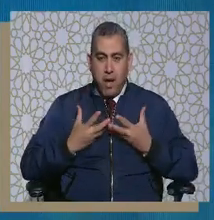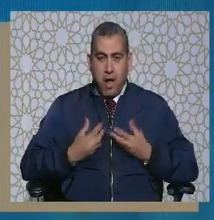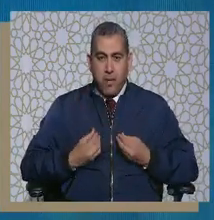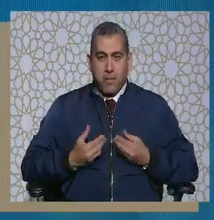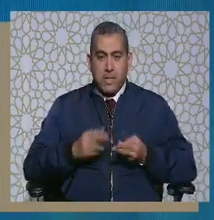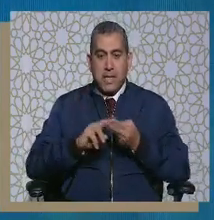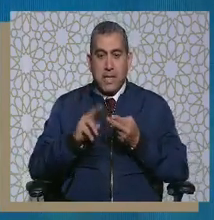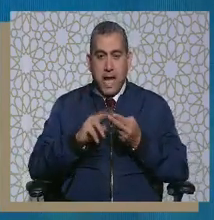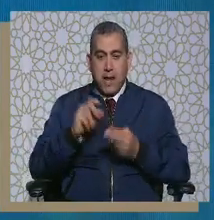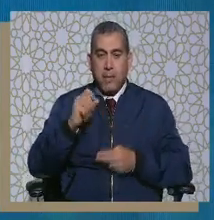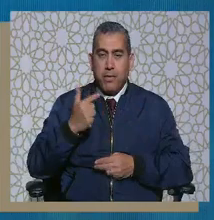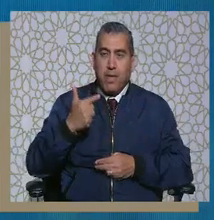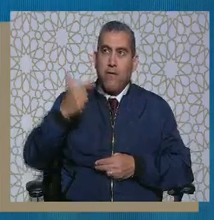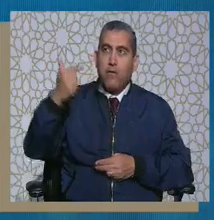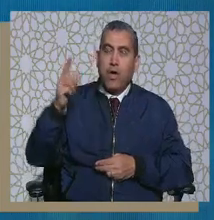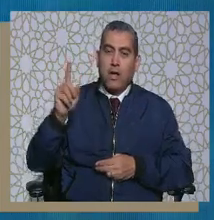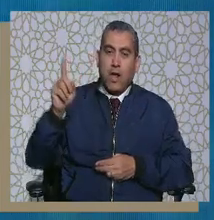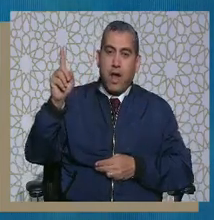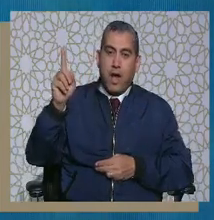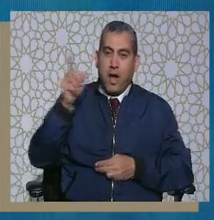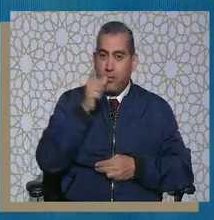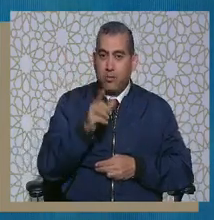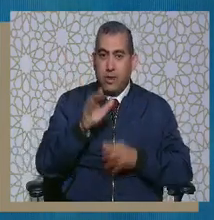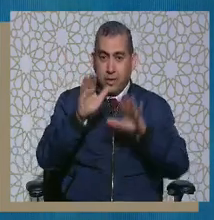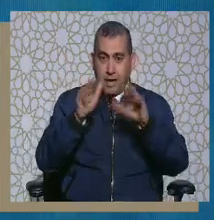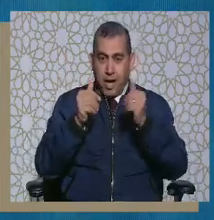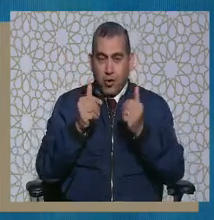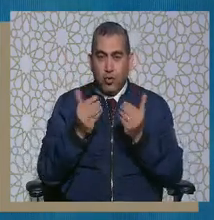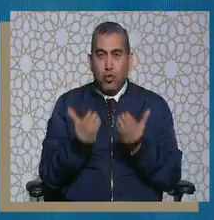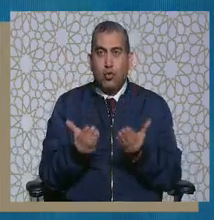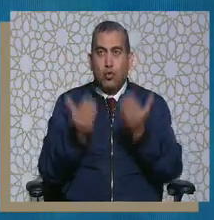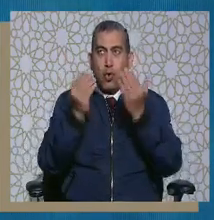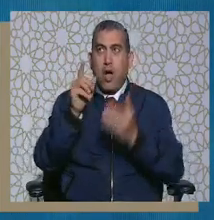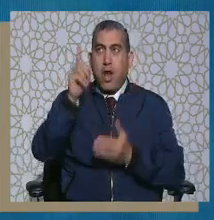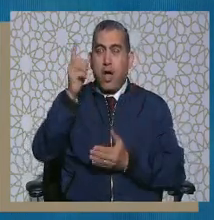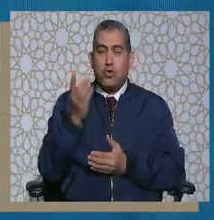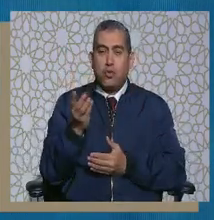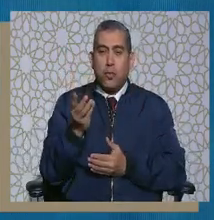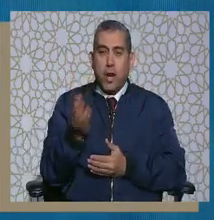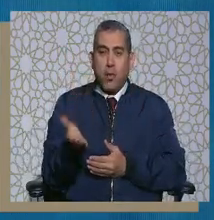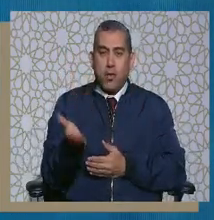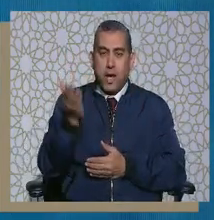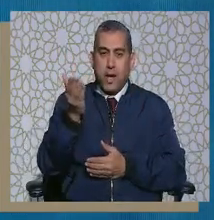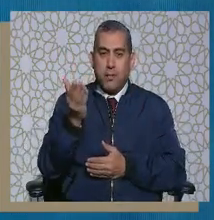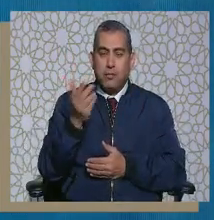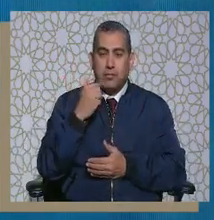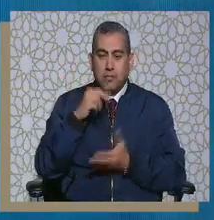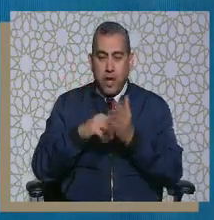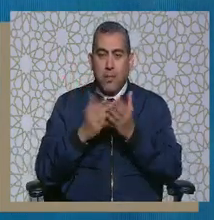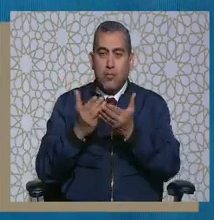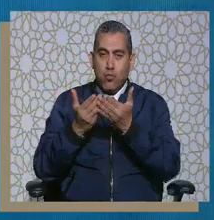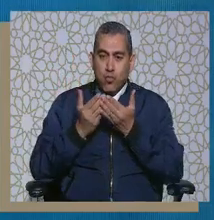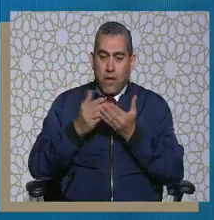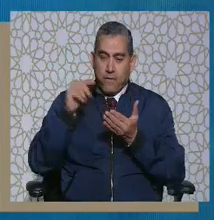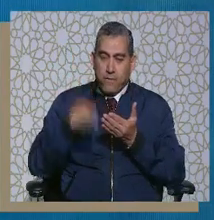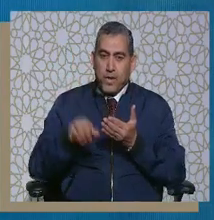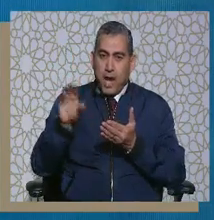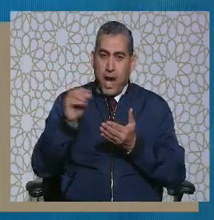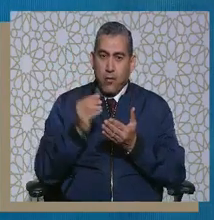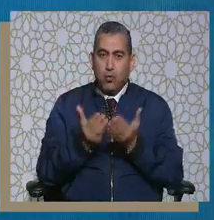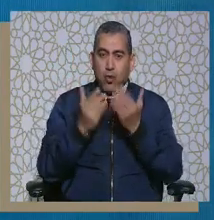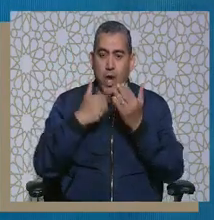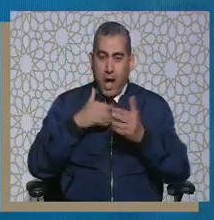سلام التفويض وتعالوا ن ندعو الله سبحانه وتعالى بشيء يساعدنا على ان